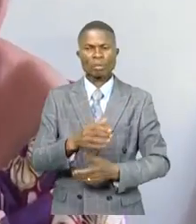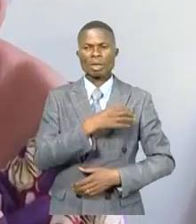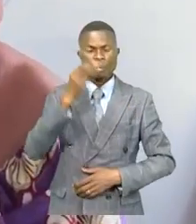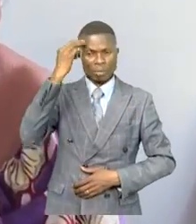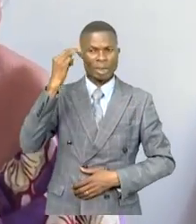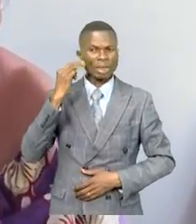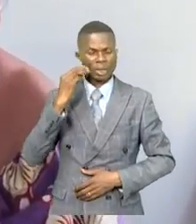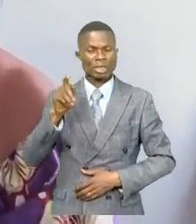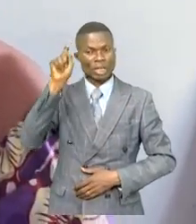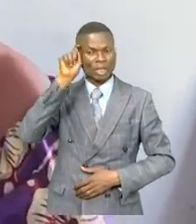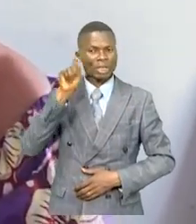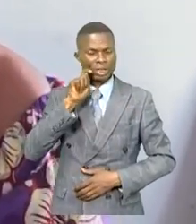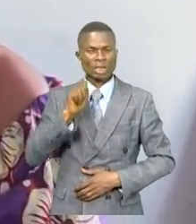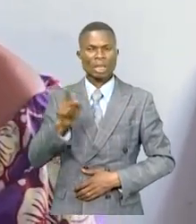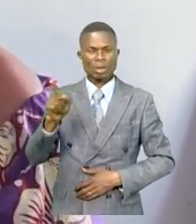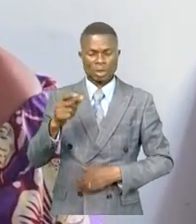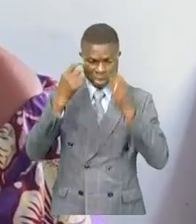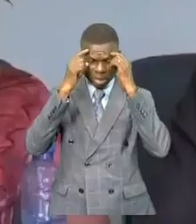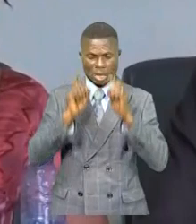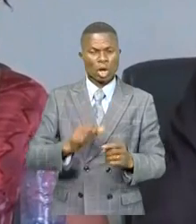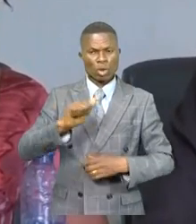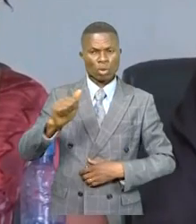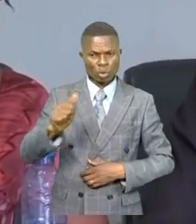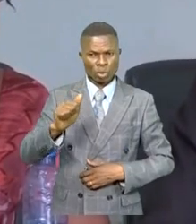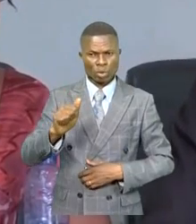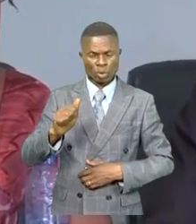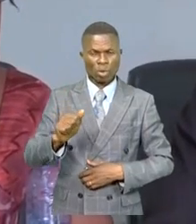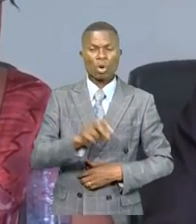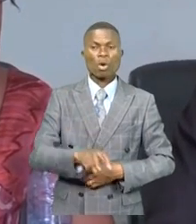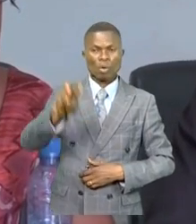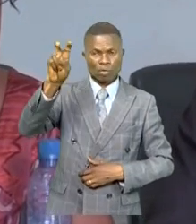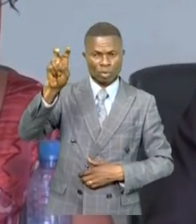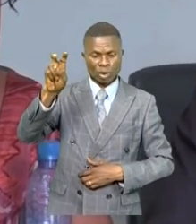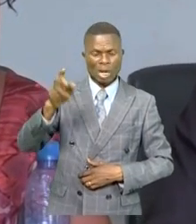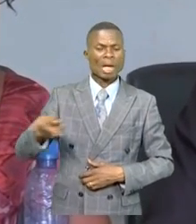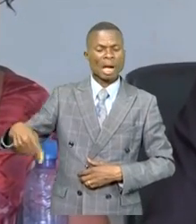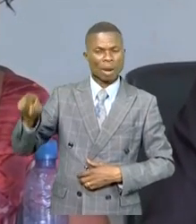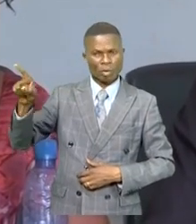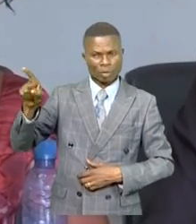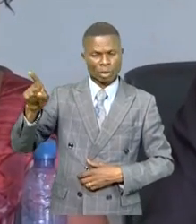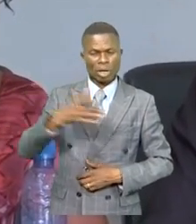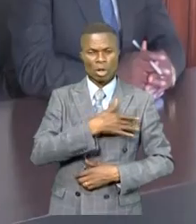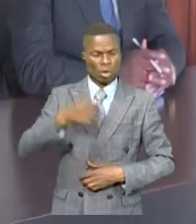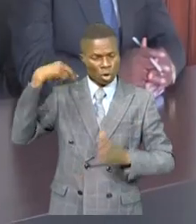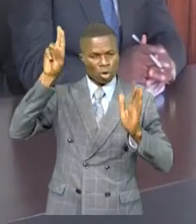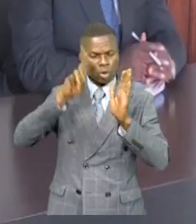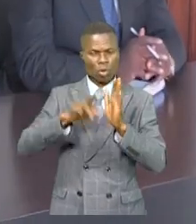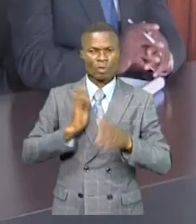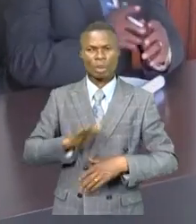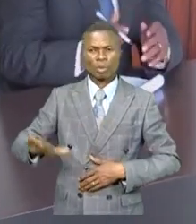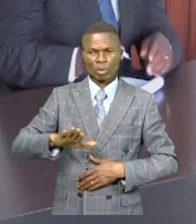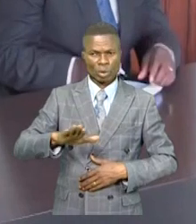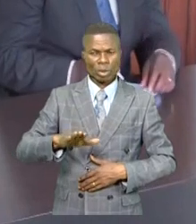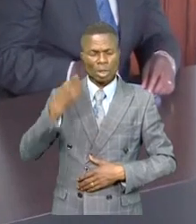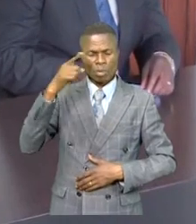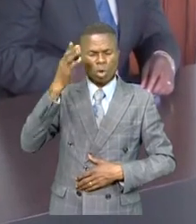genre, Gisèle Ndayalou-Séba, a pris l'engagement ferme de faire le déplacement de régions concernées au nom du gouvernement de la République pour